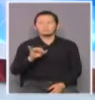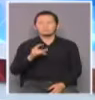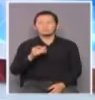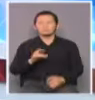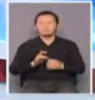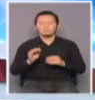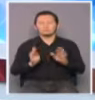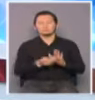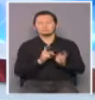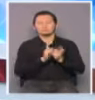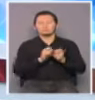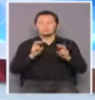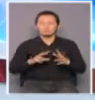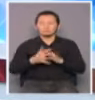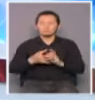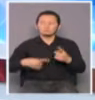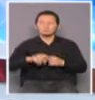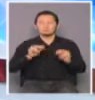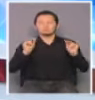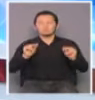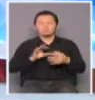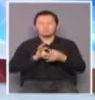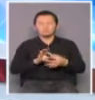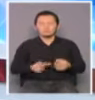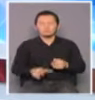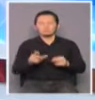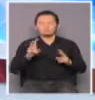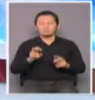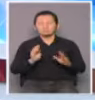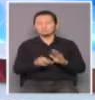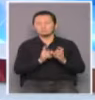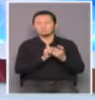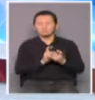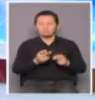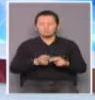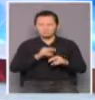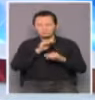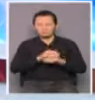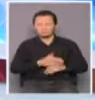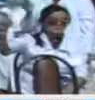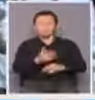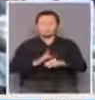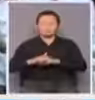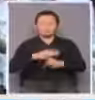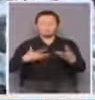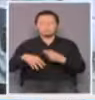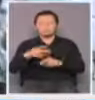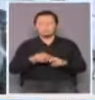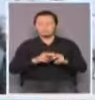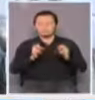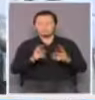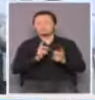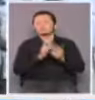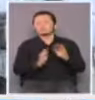Қазылықтар жемқорлыққа қарсы ауданда өткен адал жол атты сыбайлас жемқорлыққа қарсы марафоны осыған дәлел. Барша халықты осынау қауіпті індетпен